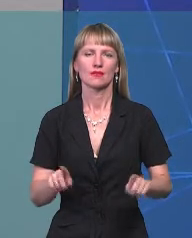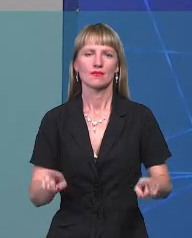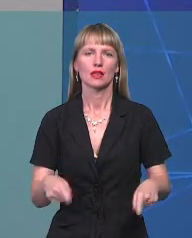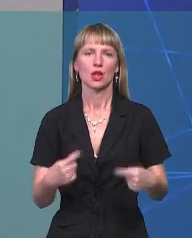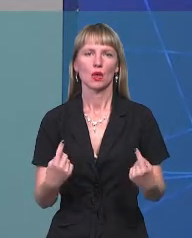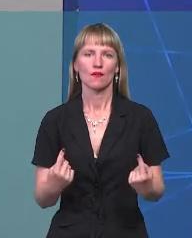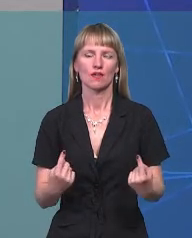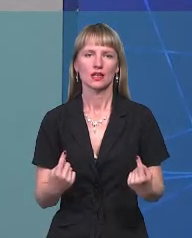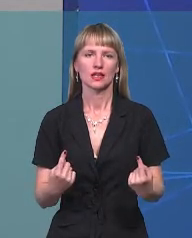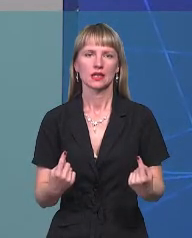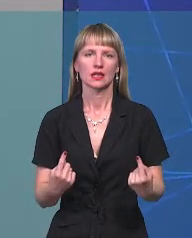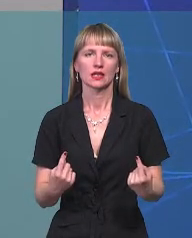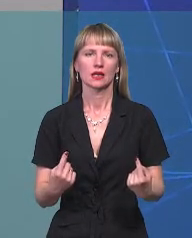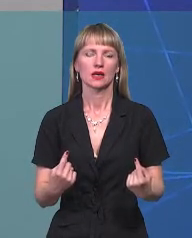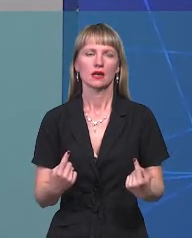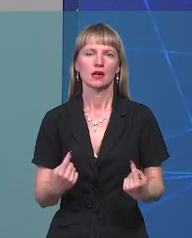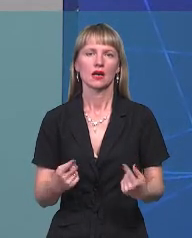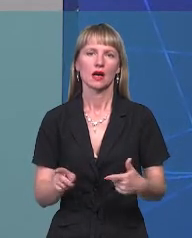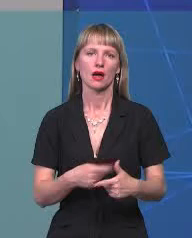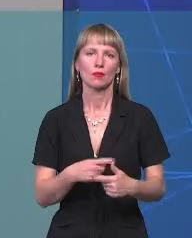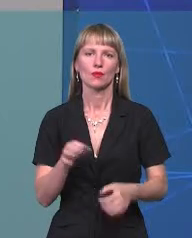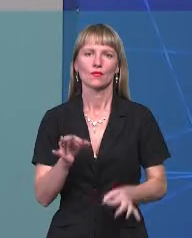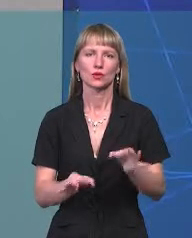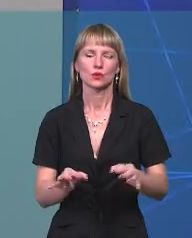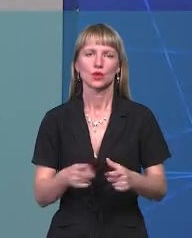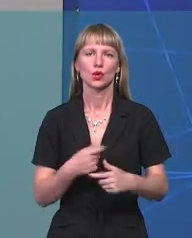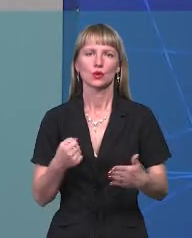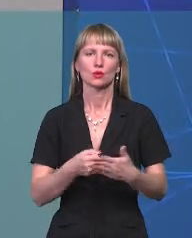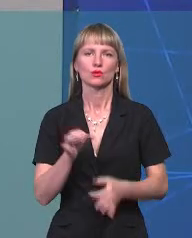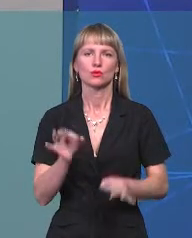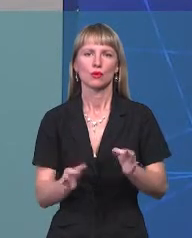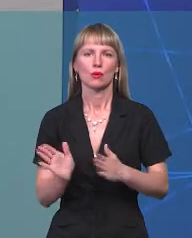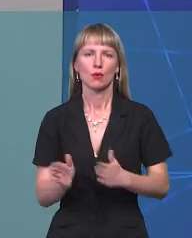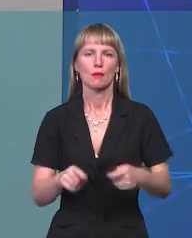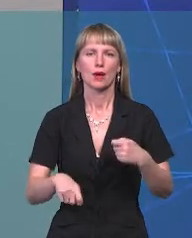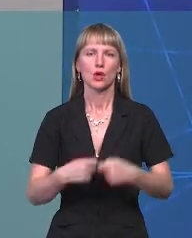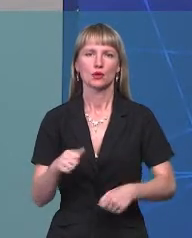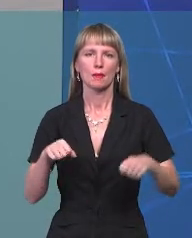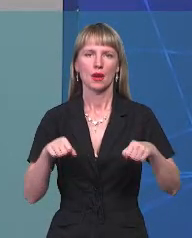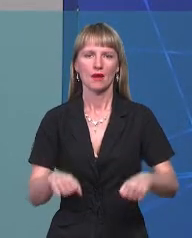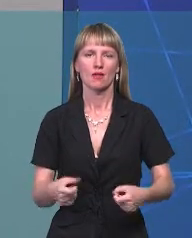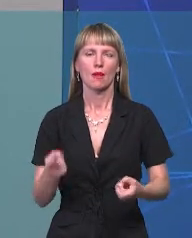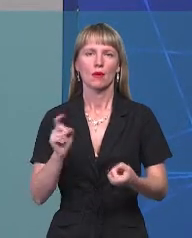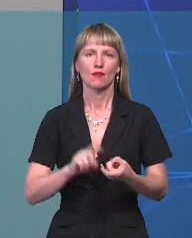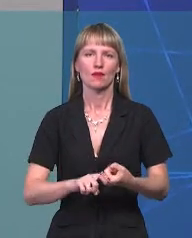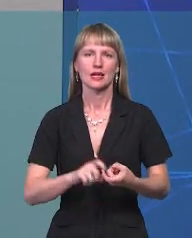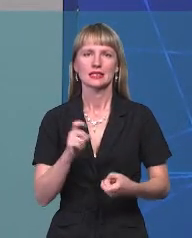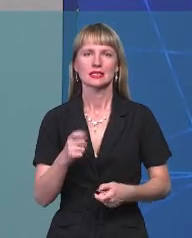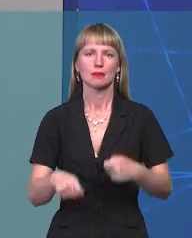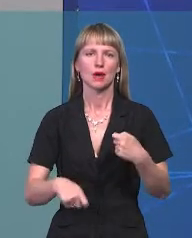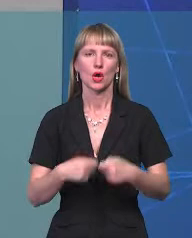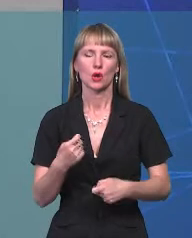відновити або в суді, або в досудовому порядку порушені права, пов'язані з